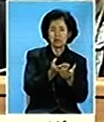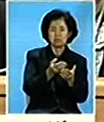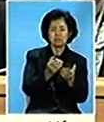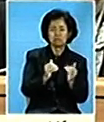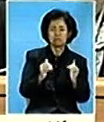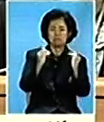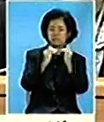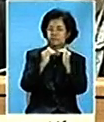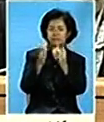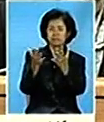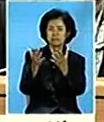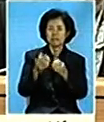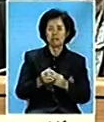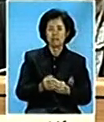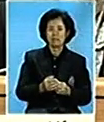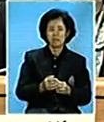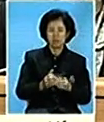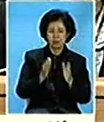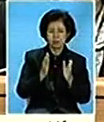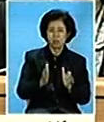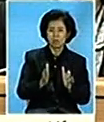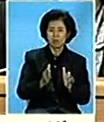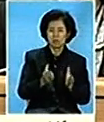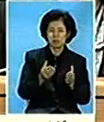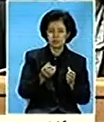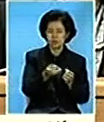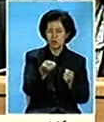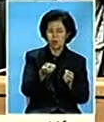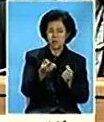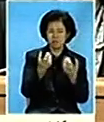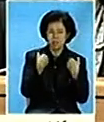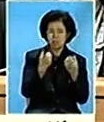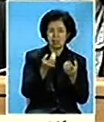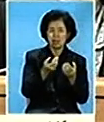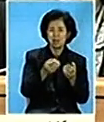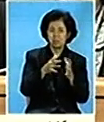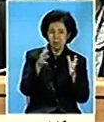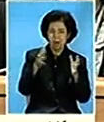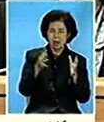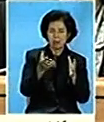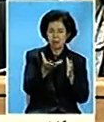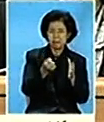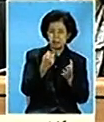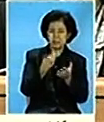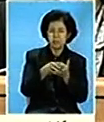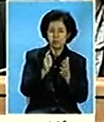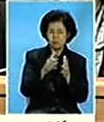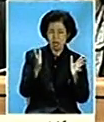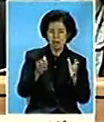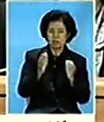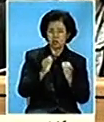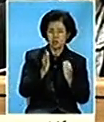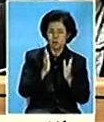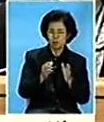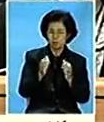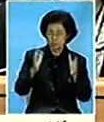าเทียมกันคนส่วนน้อยได้รับประโยชน์มากคนส่วนมากได้รับประโยชน์น้อยมันก็ทะเลาะกันตรงนี้นะครับอย